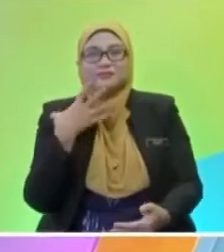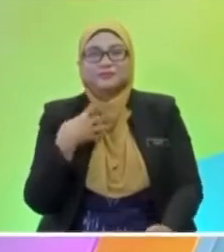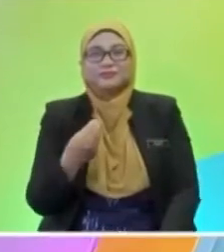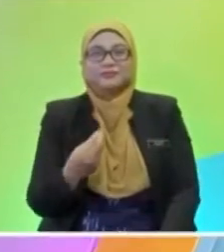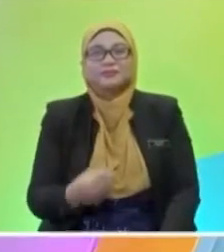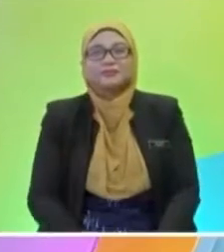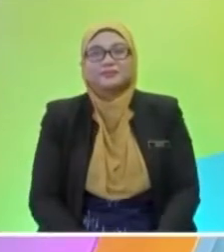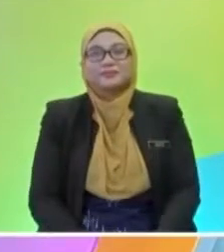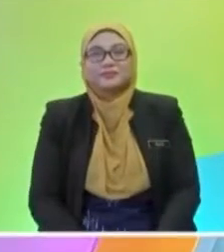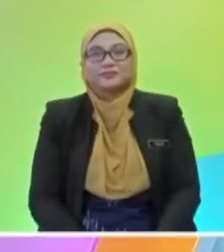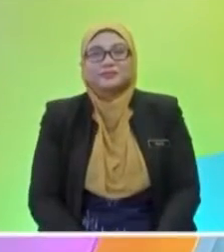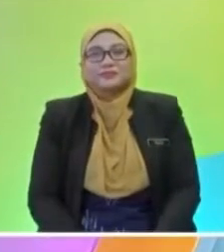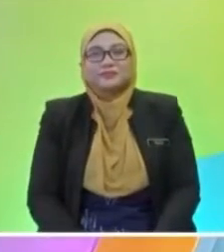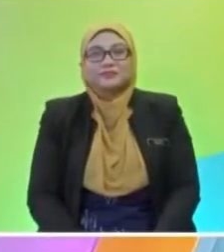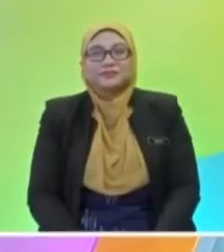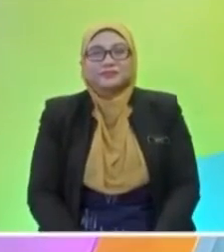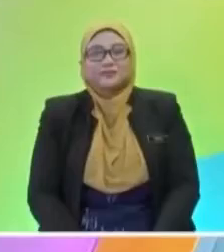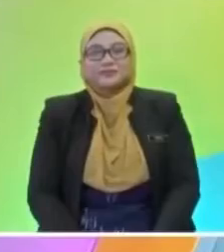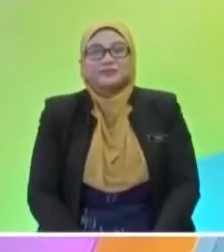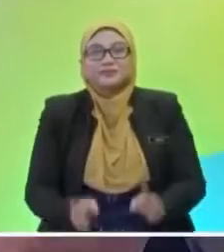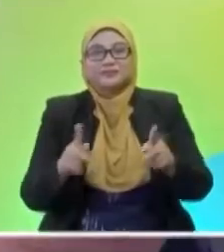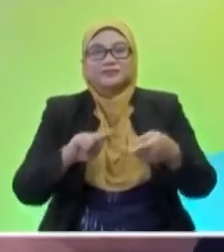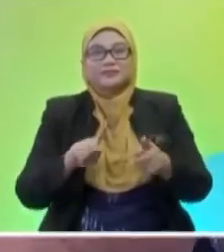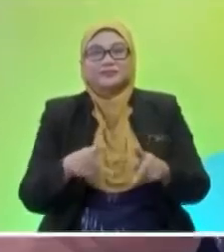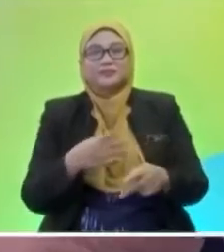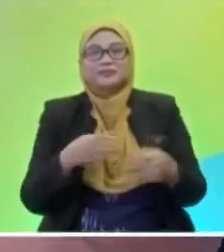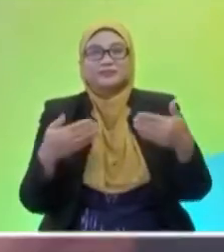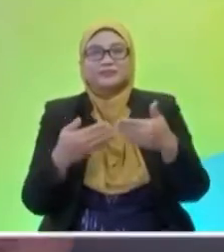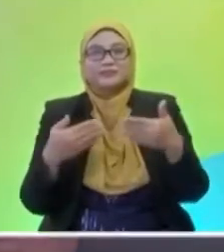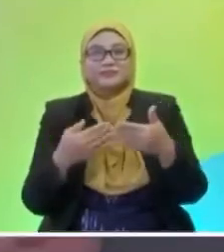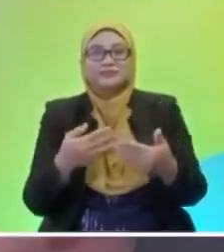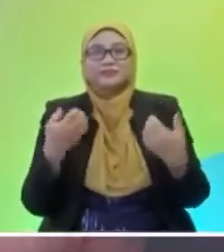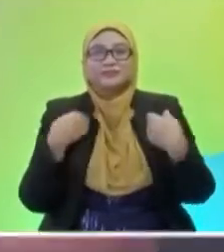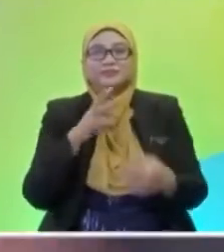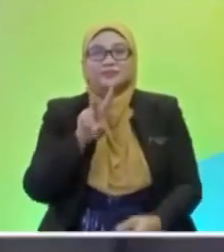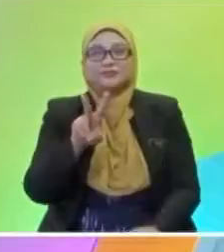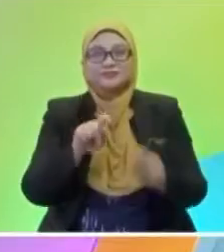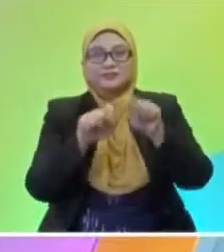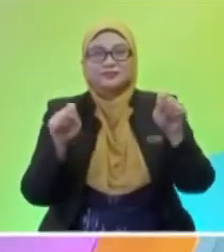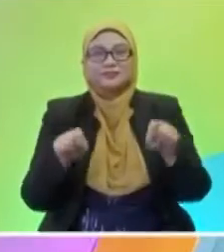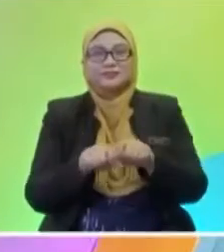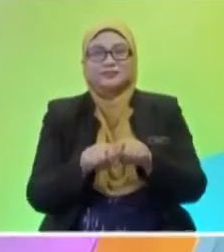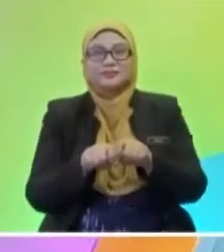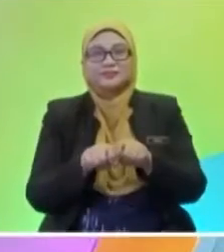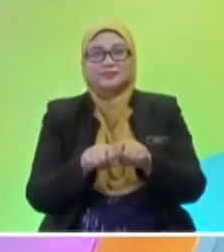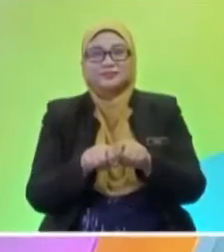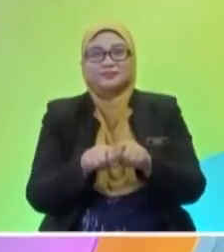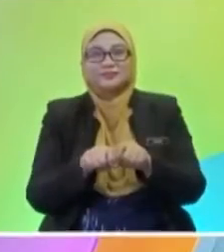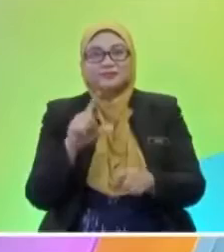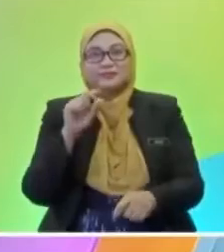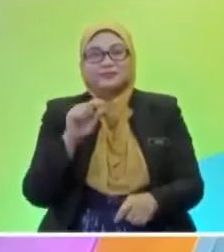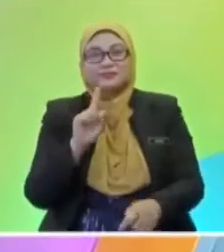Okey, bongkah penyambung. Okey, jadi bongkah penyambung ni ada dua tempat lah untuk dimasukkan. Jadi kita lekatkan saja,